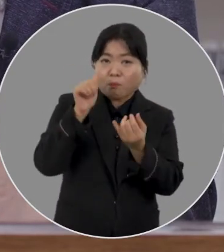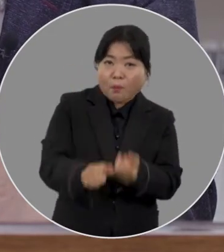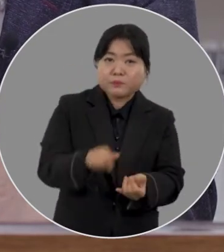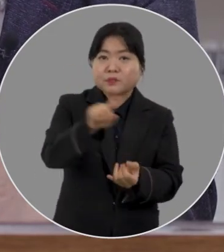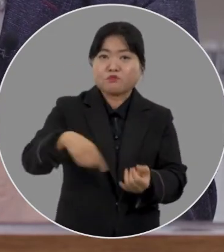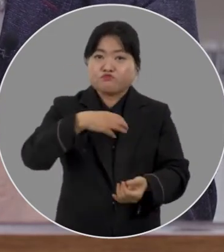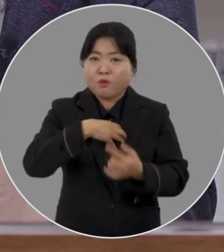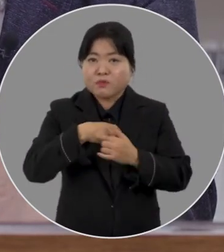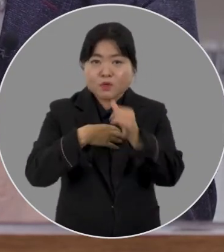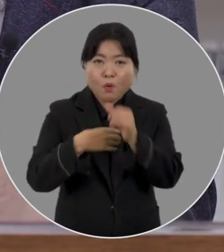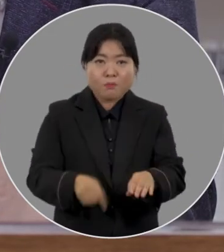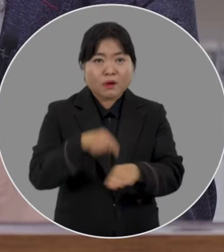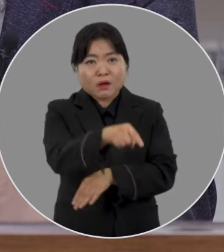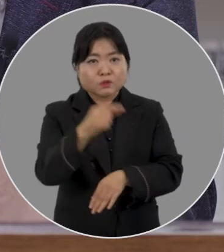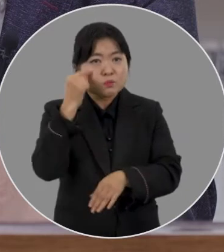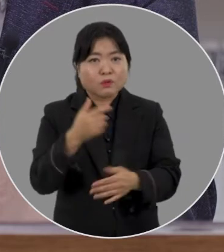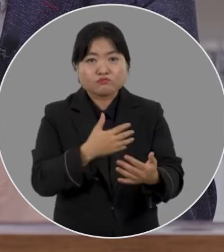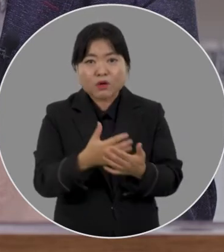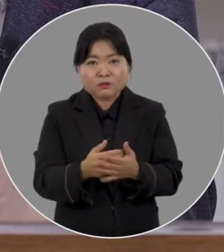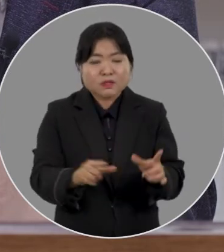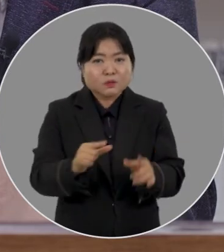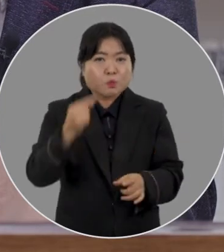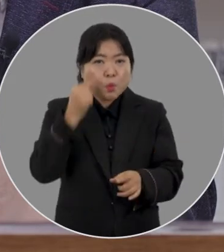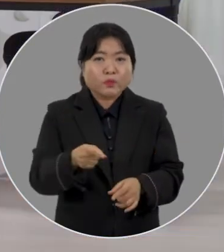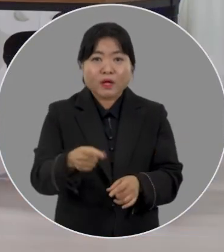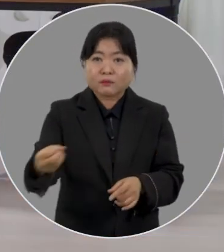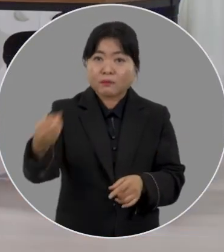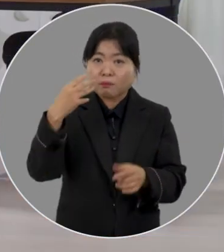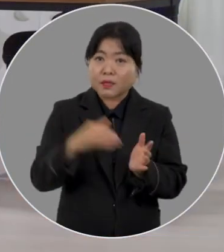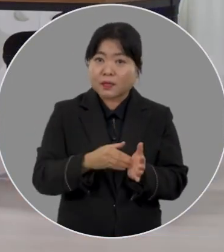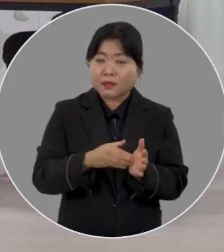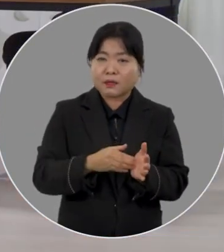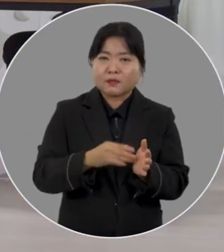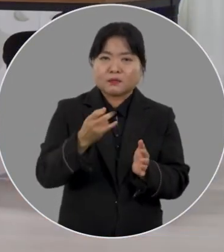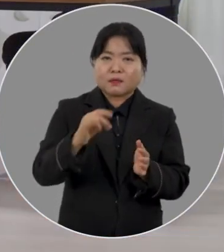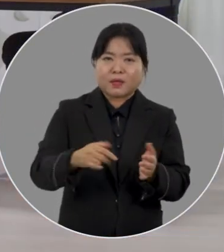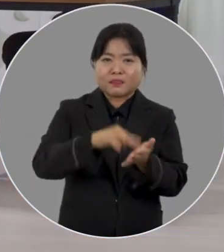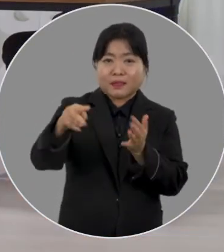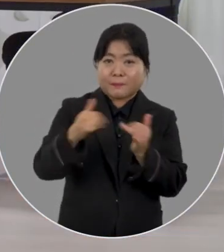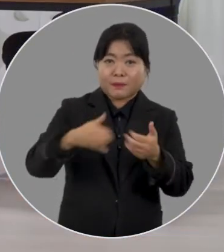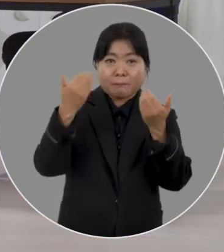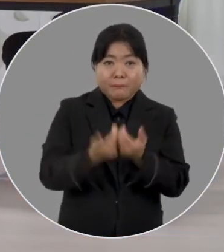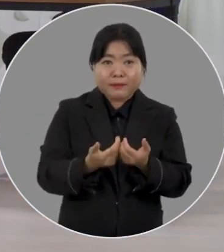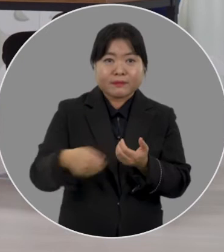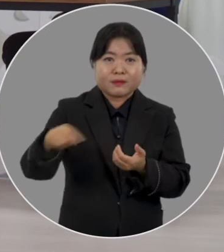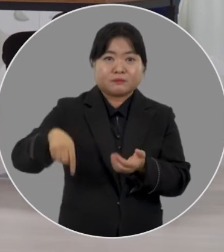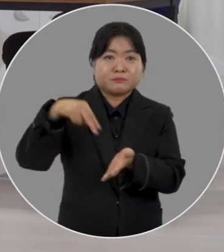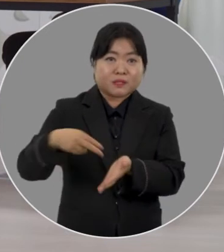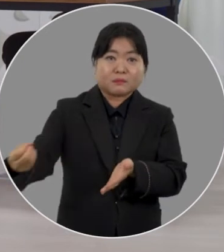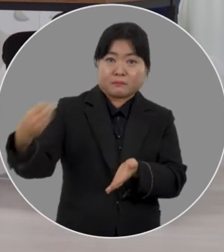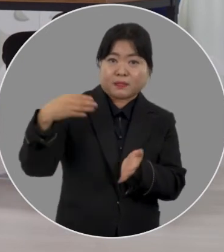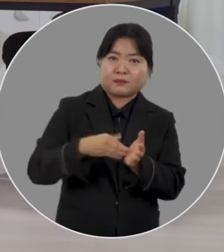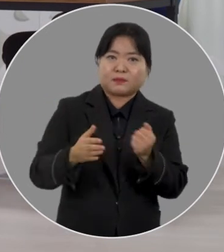성범죄 위험이 있고 밖에 나가지도 못하고 불안해서 살지 못하겠다. 예멘 난민만 반대하는 쪽에서. 그래서